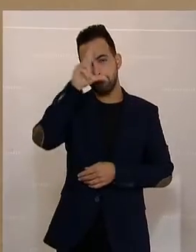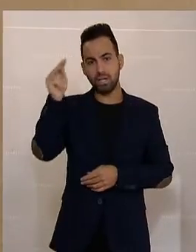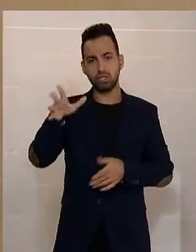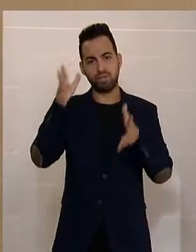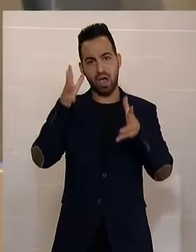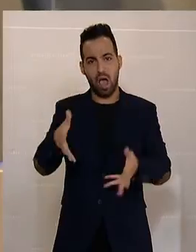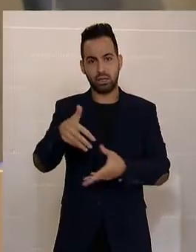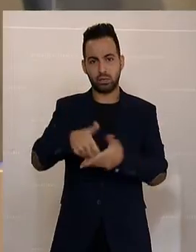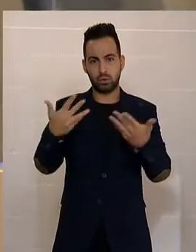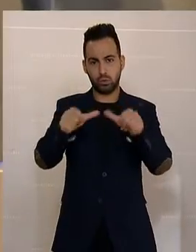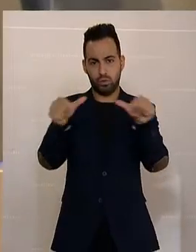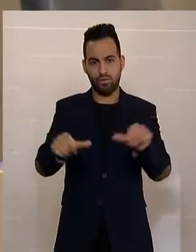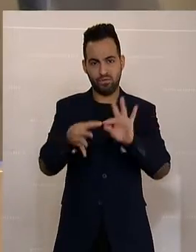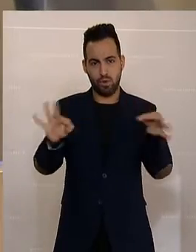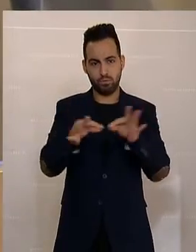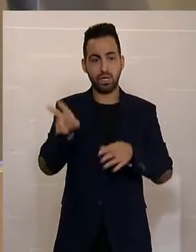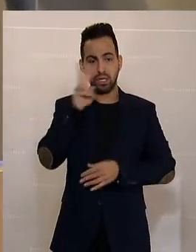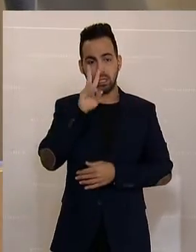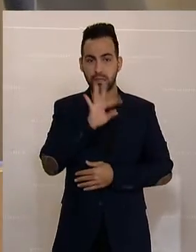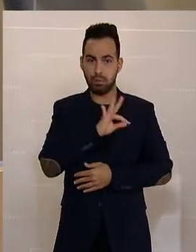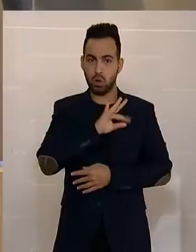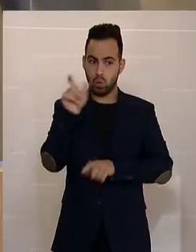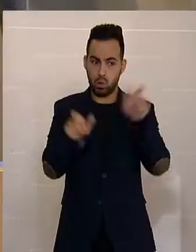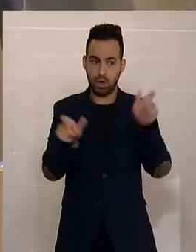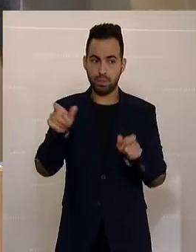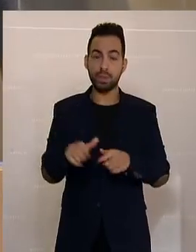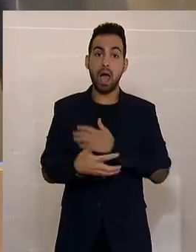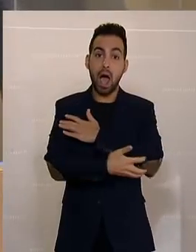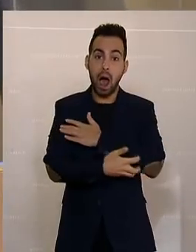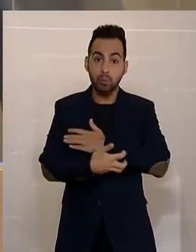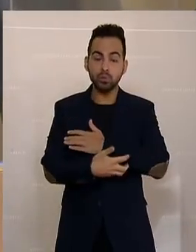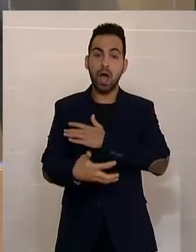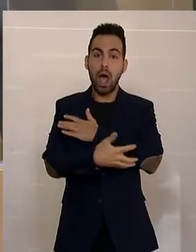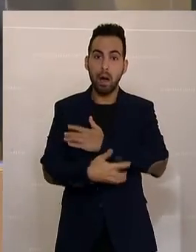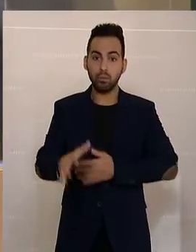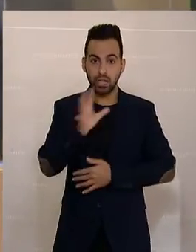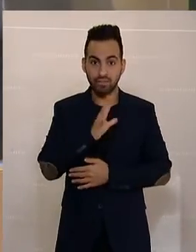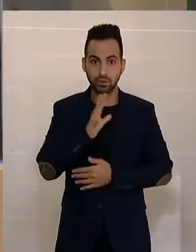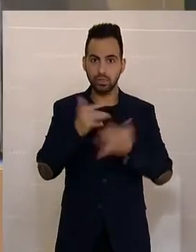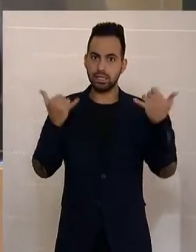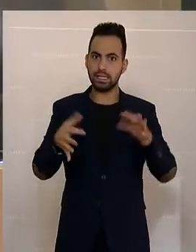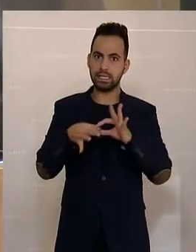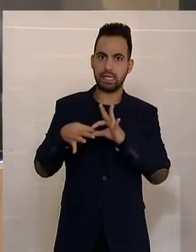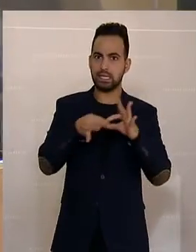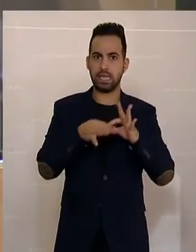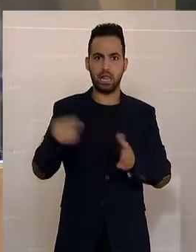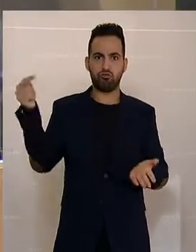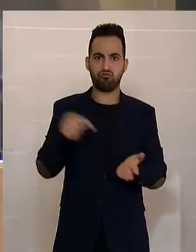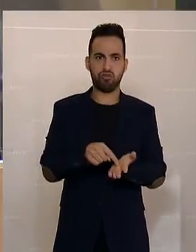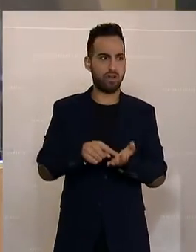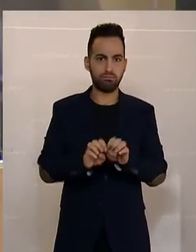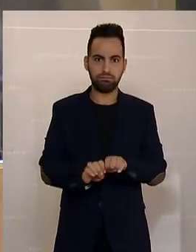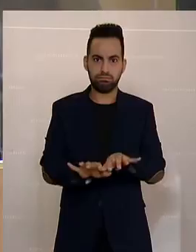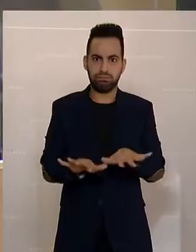menschenverachtend, liebe Kolleginnen und Kollegen. Und das Thema Armut und Armutsgefährdung ist mitten in dieser Gesellschaft gelandet. Und wir